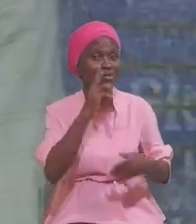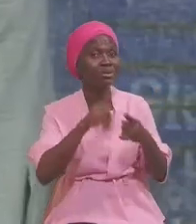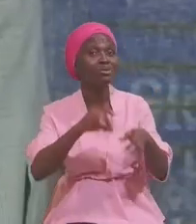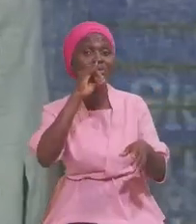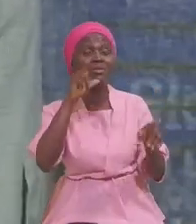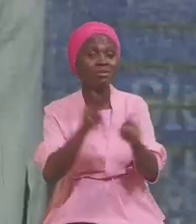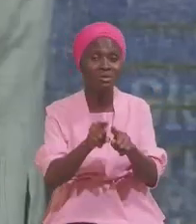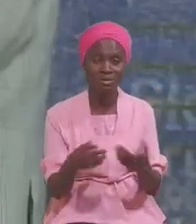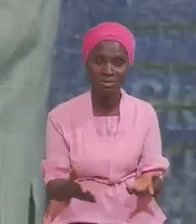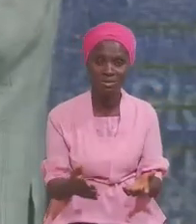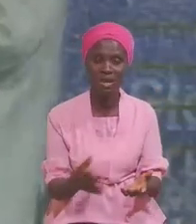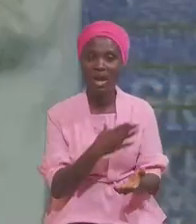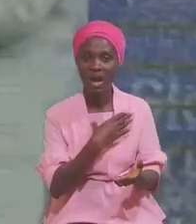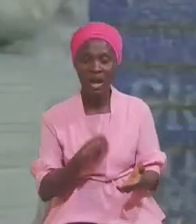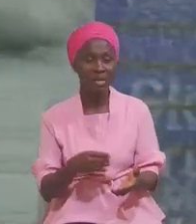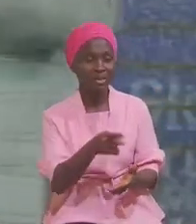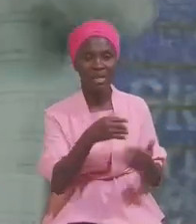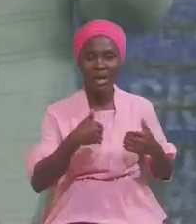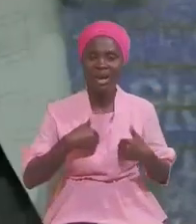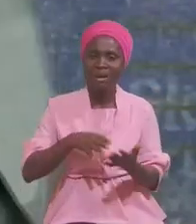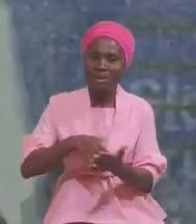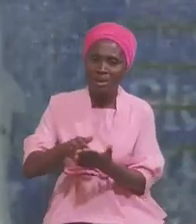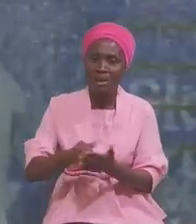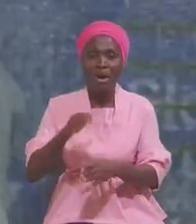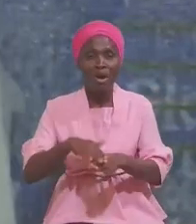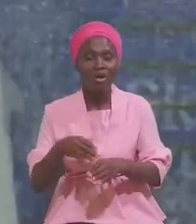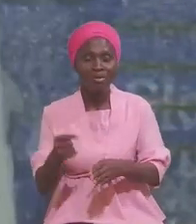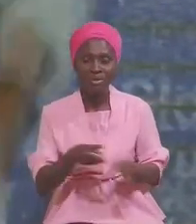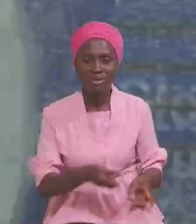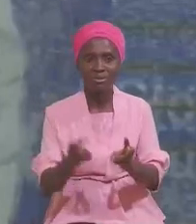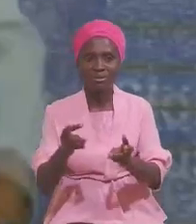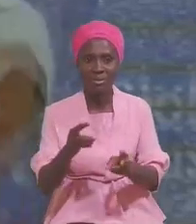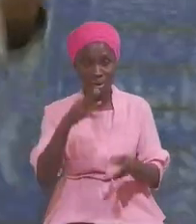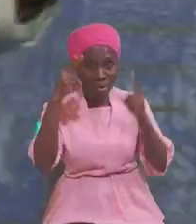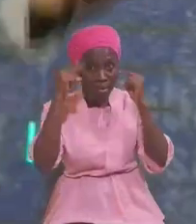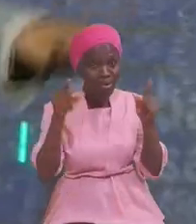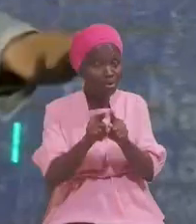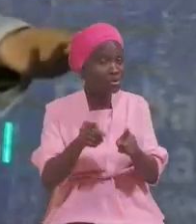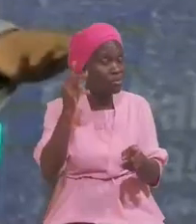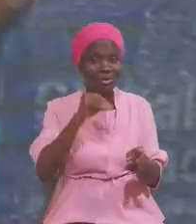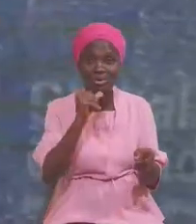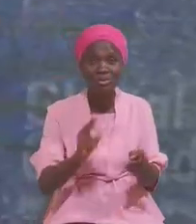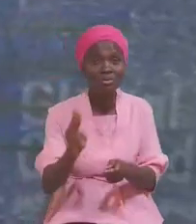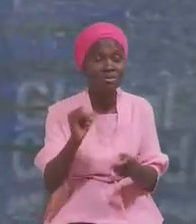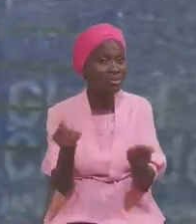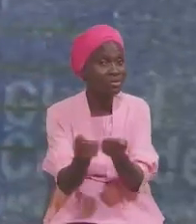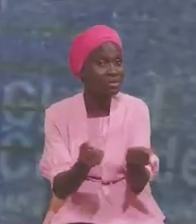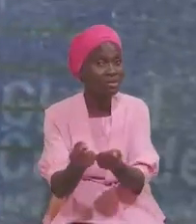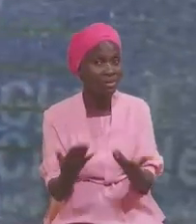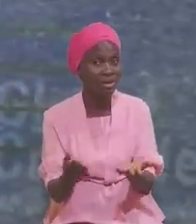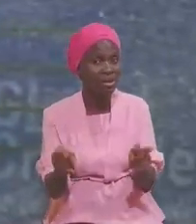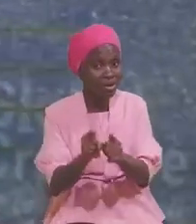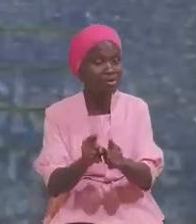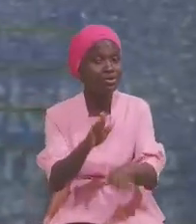Et vous avez cette fatigue. Lui n'utilisait pas une voiture. Moïse aussi, plus